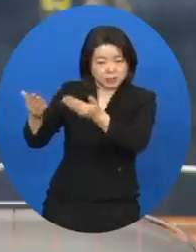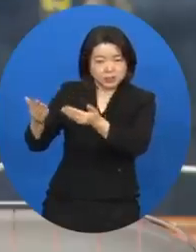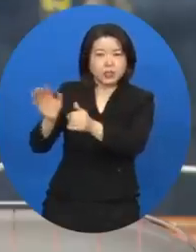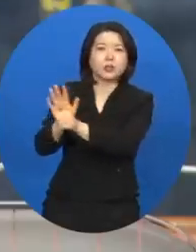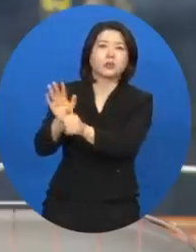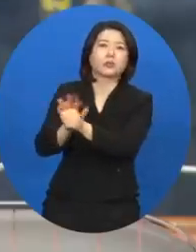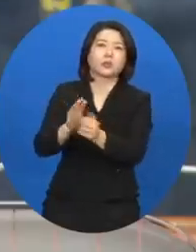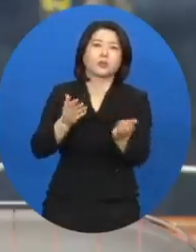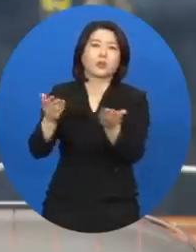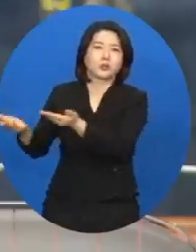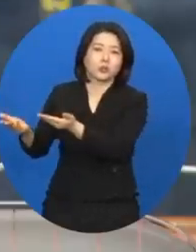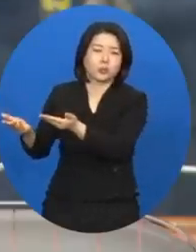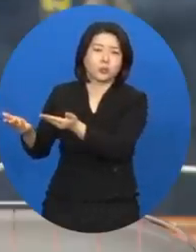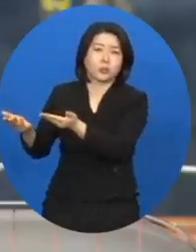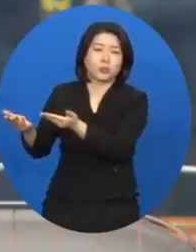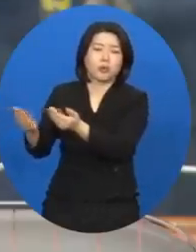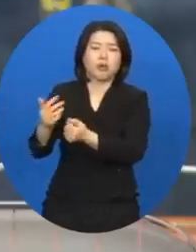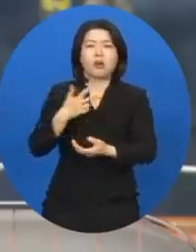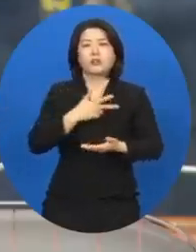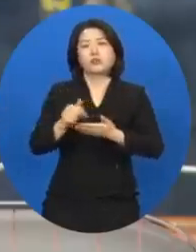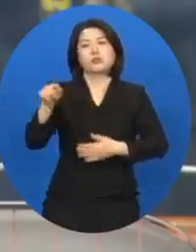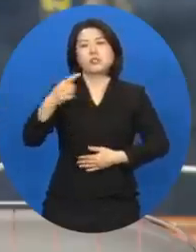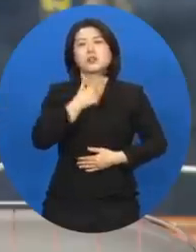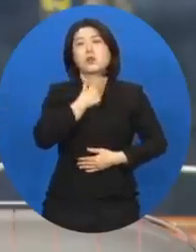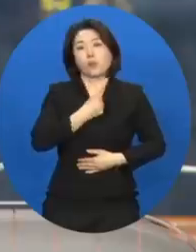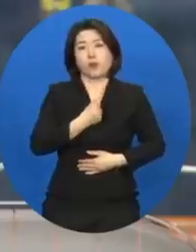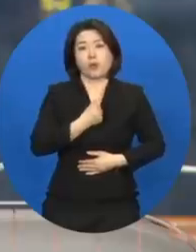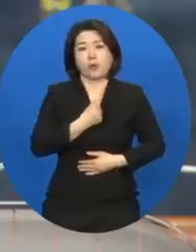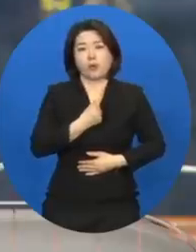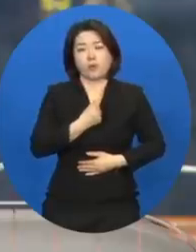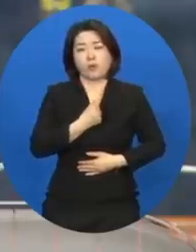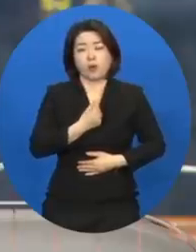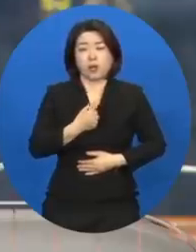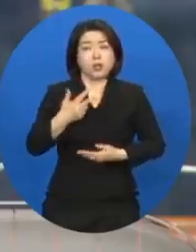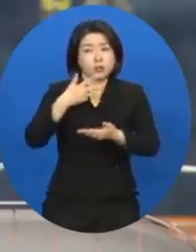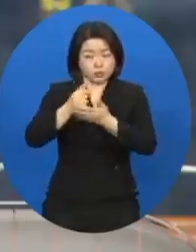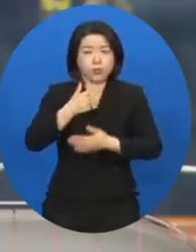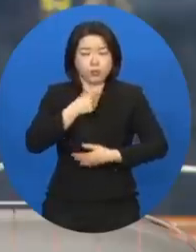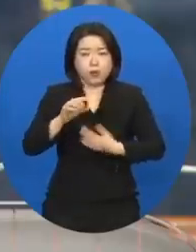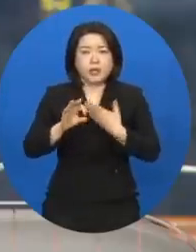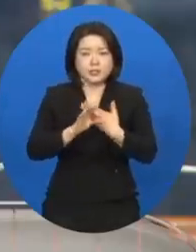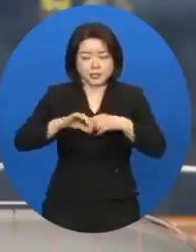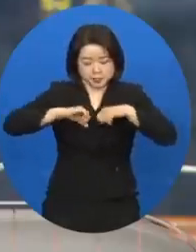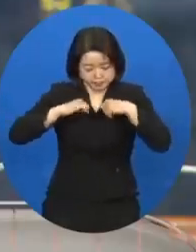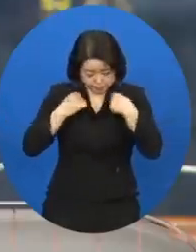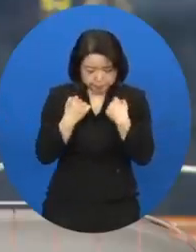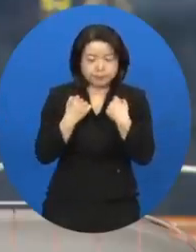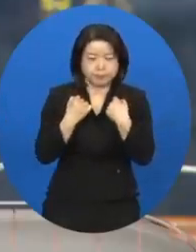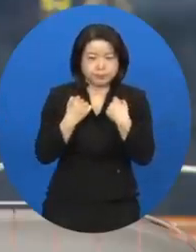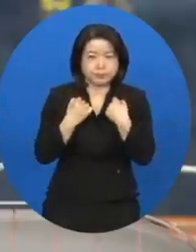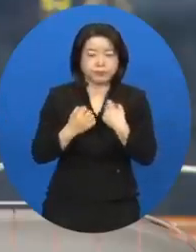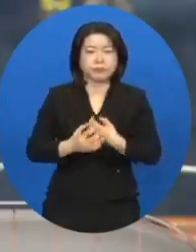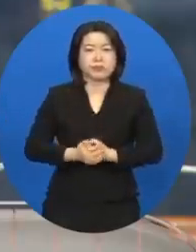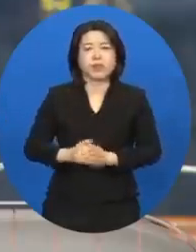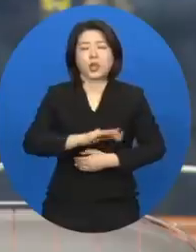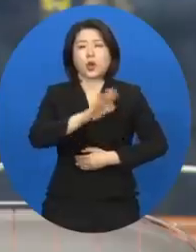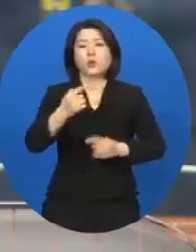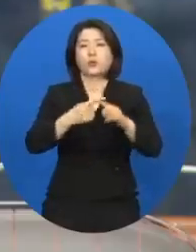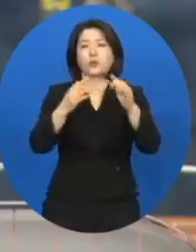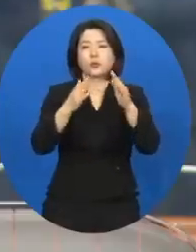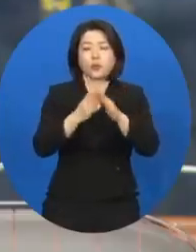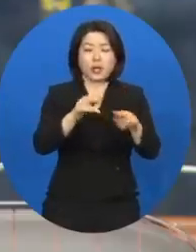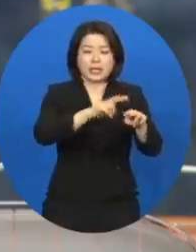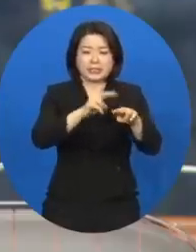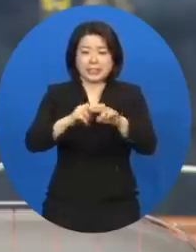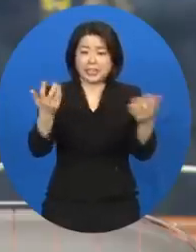없겠느냐. 주님이 그렇게 원하신다면 하겠습니다. 그래서 우리 교회 예배당도 타지